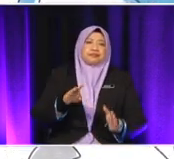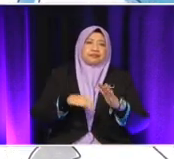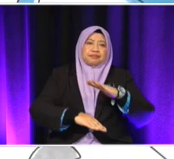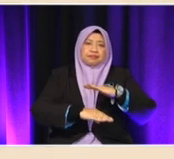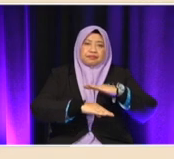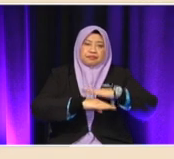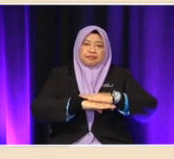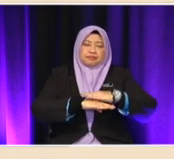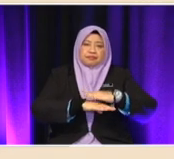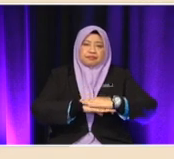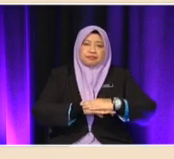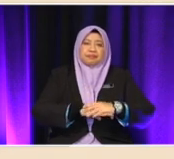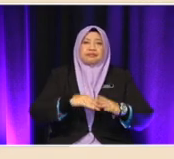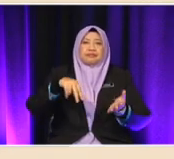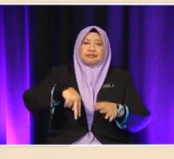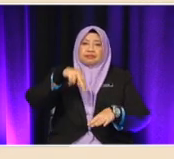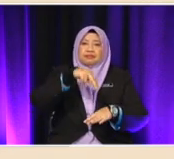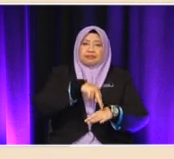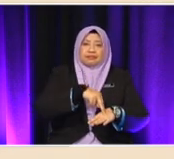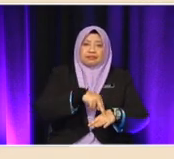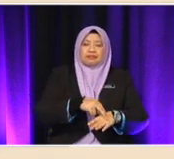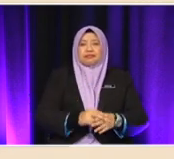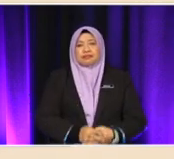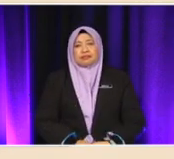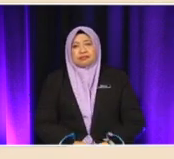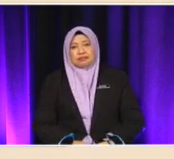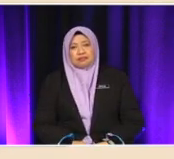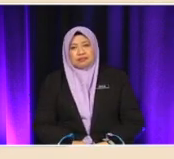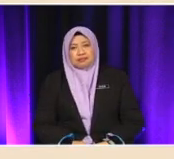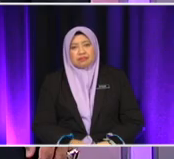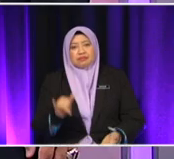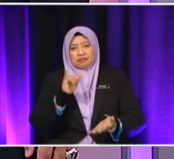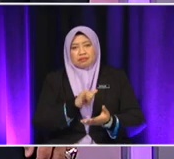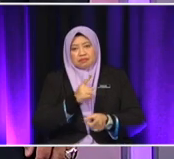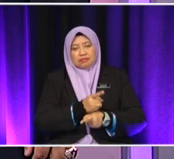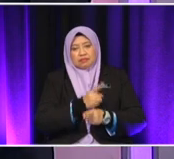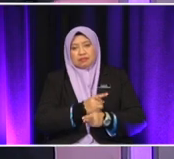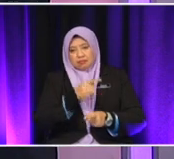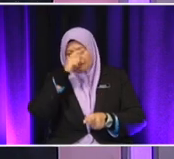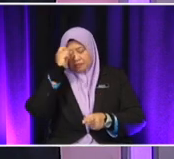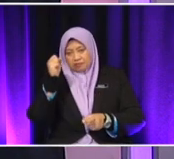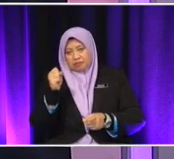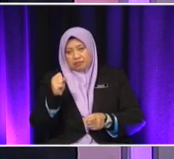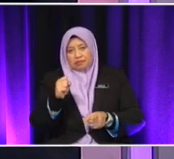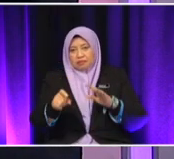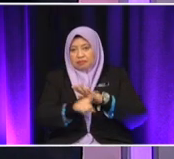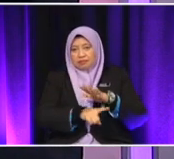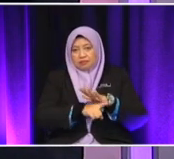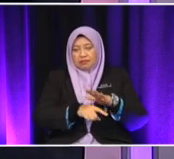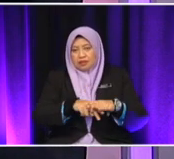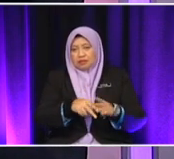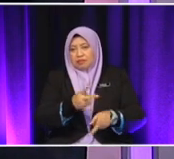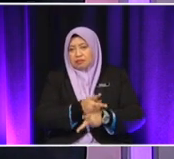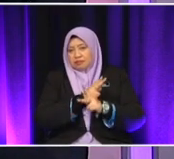dasar upah minimum di dalam negara dinaikkan kenapa Sebab apabila dasar upah minimum